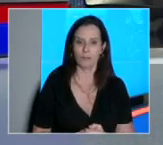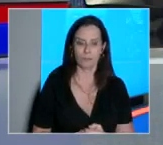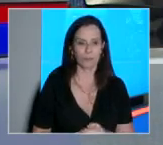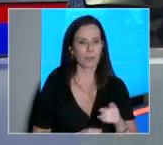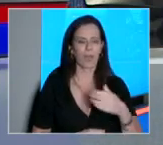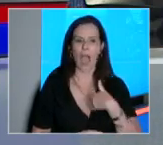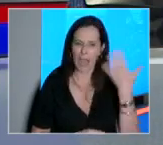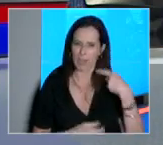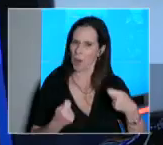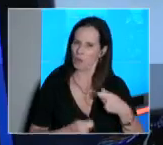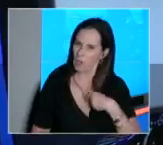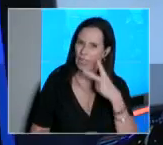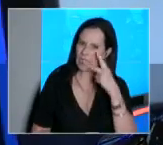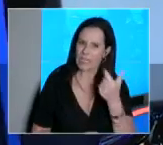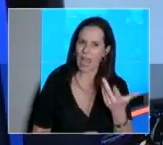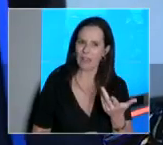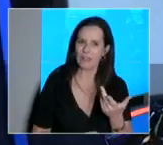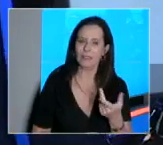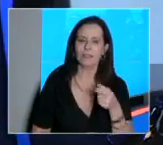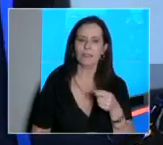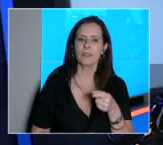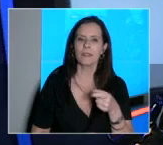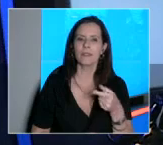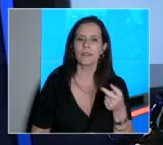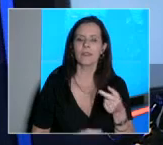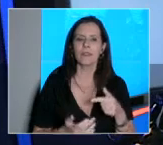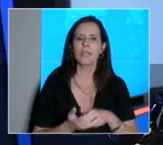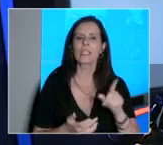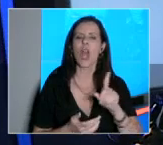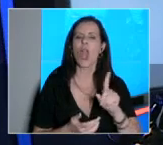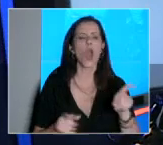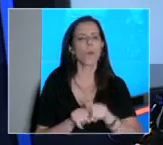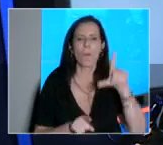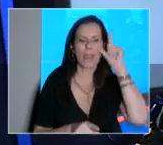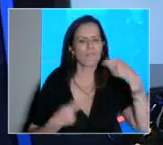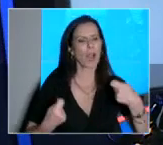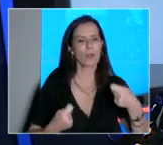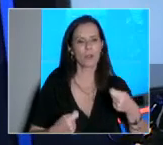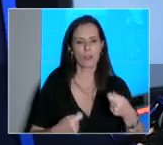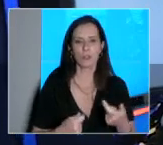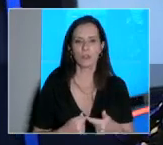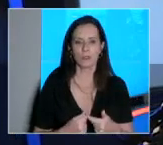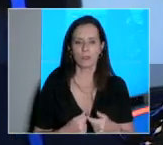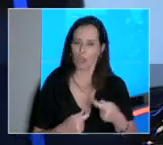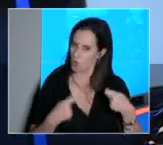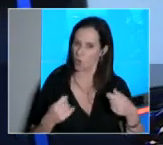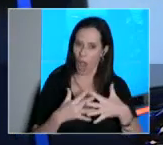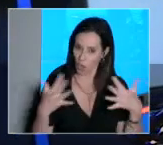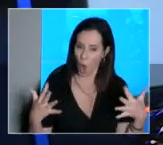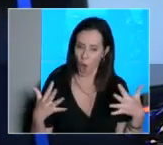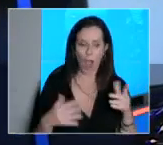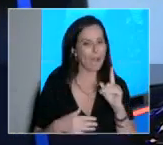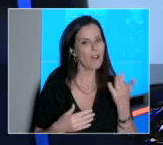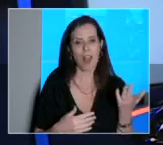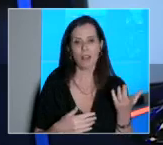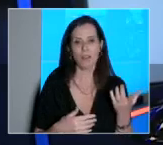אני הייתי, האמת, אני ראיתי קצת... גיוון זה לא הקרמל. קצת. זה לא כמו פעם. למרות שזה שוק ענקי. זה שוק ענקי. השטח גדול,